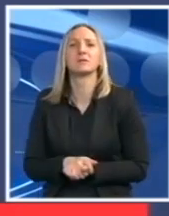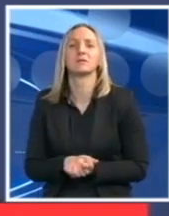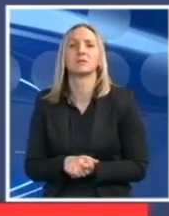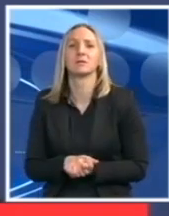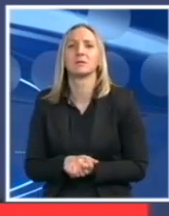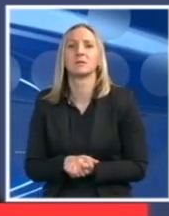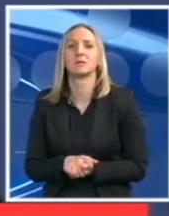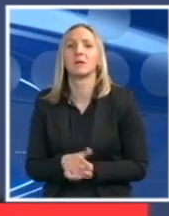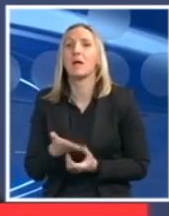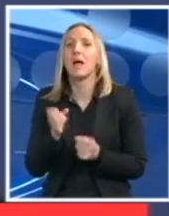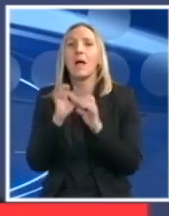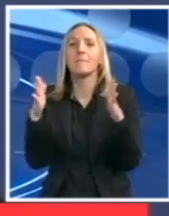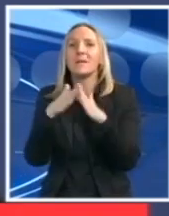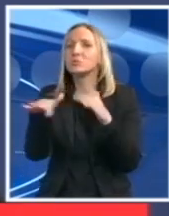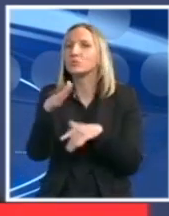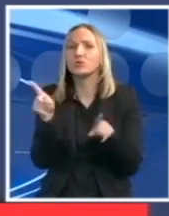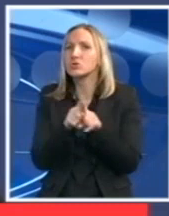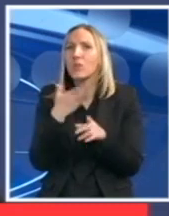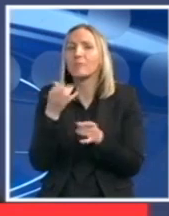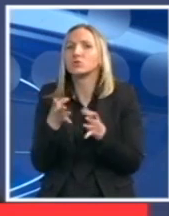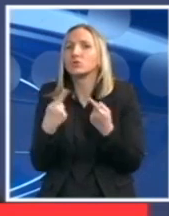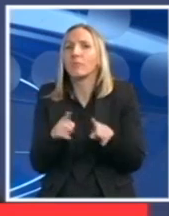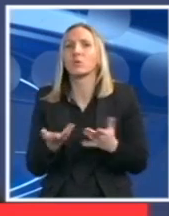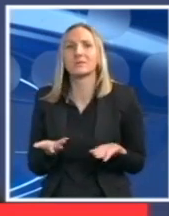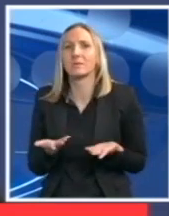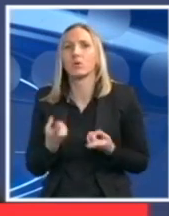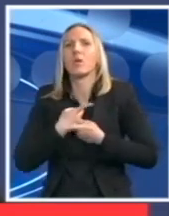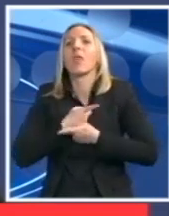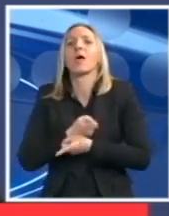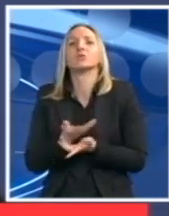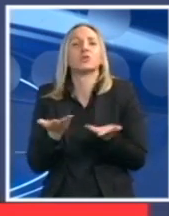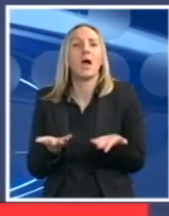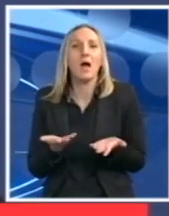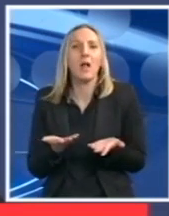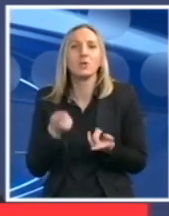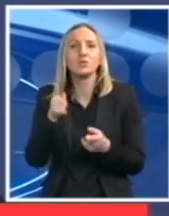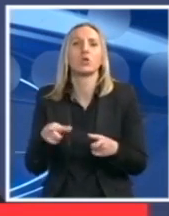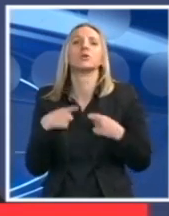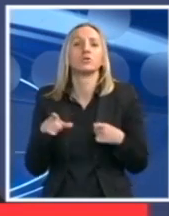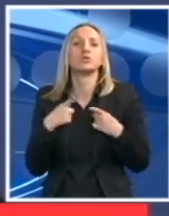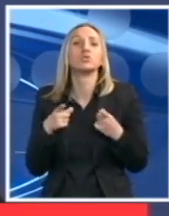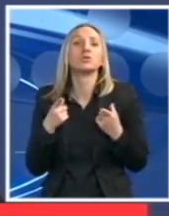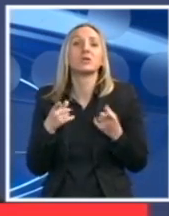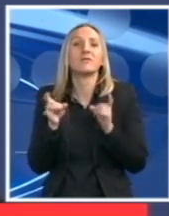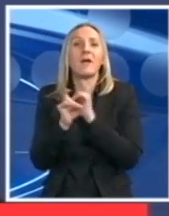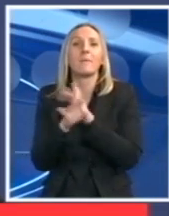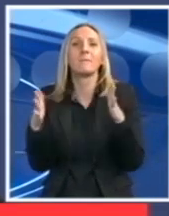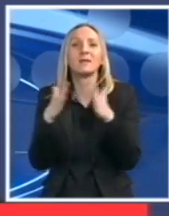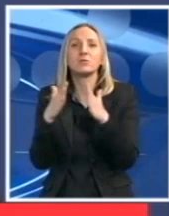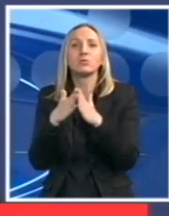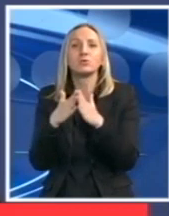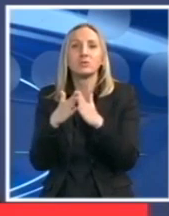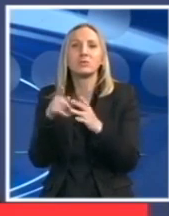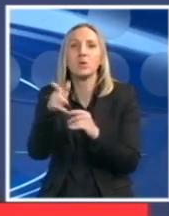beskućnike nemamo ništa posebno, oni jednostavno, nažalost, i žive kao beskućnici prilično ovako